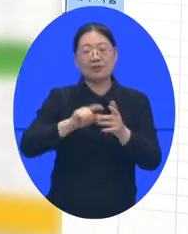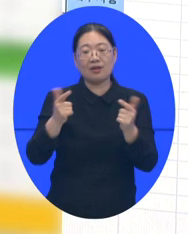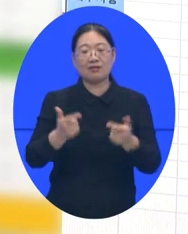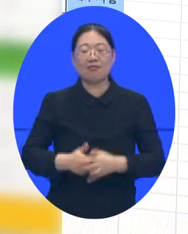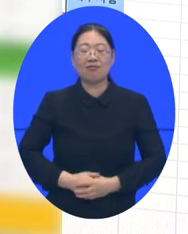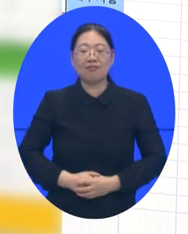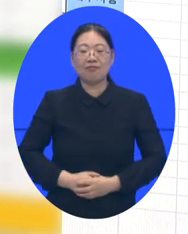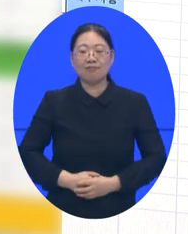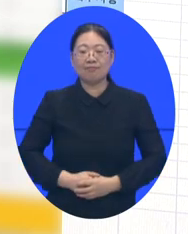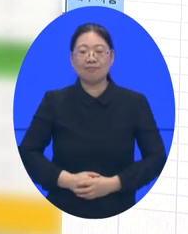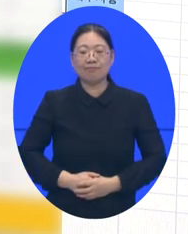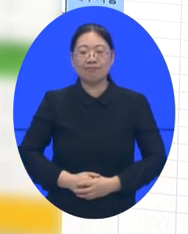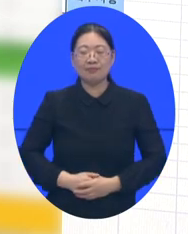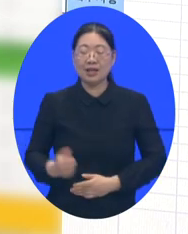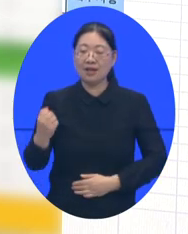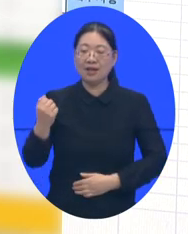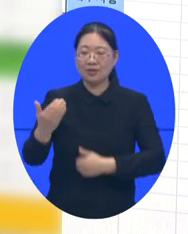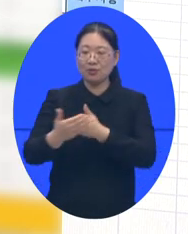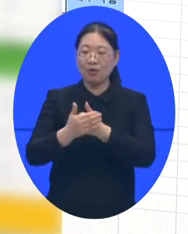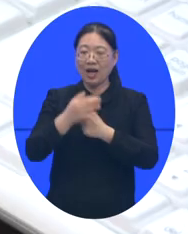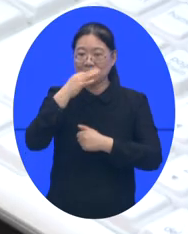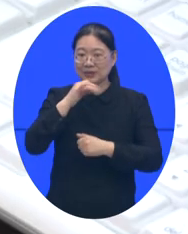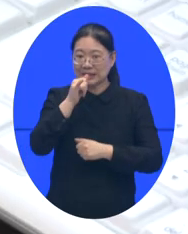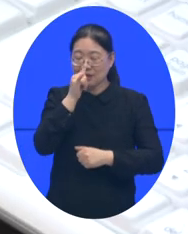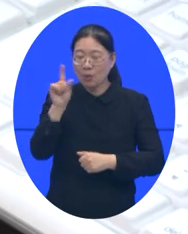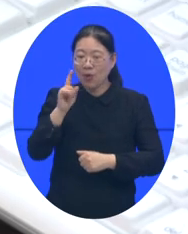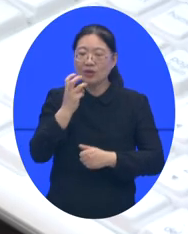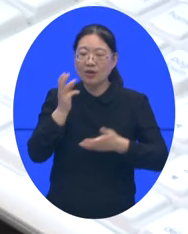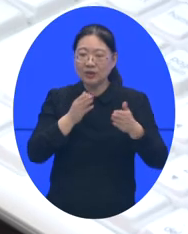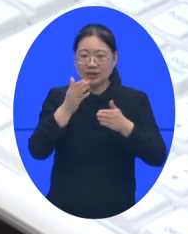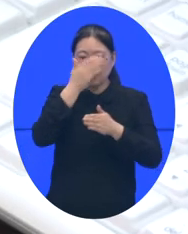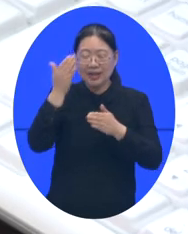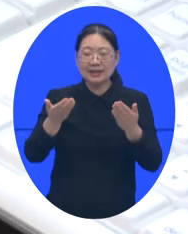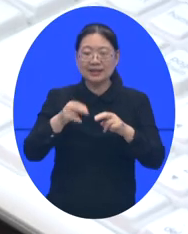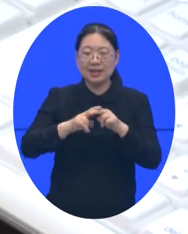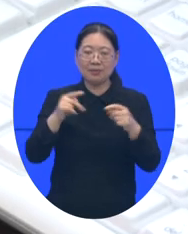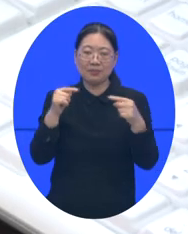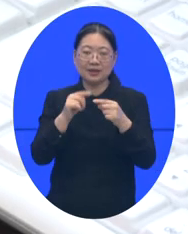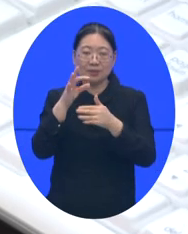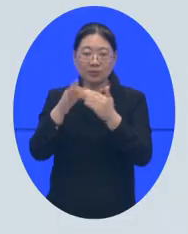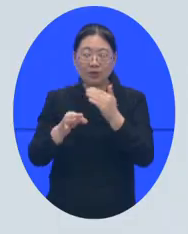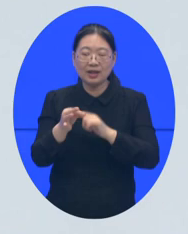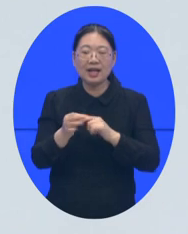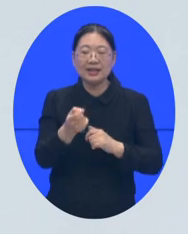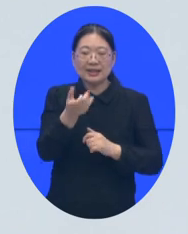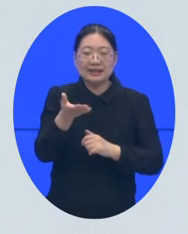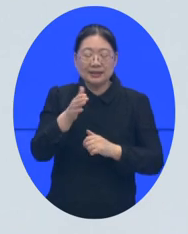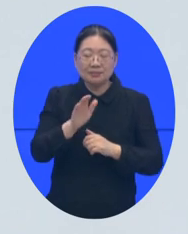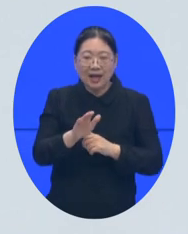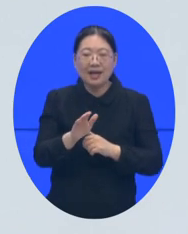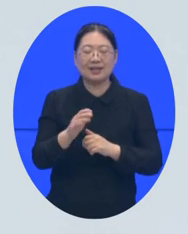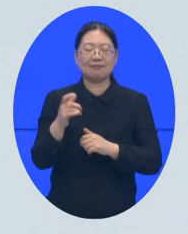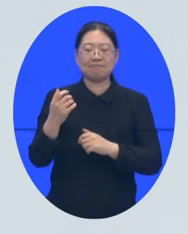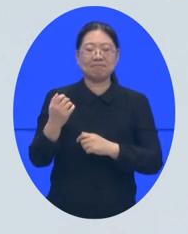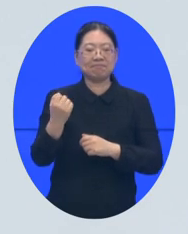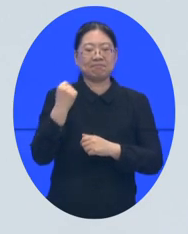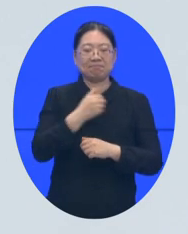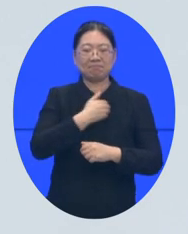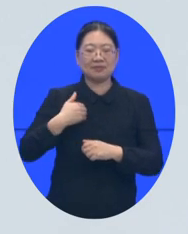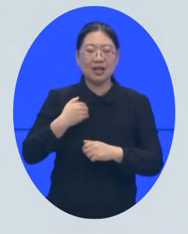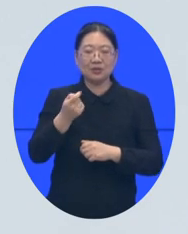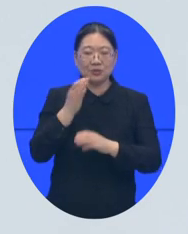않았습니다. 이때 힘이 되어준 건 경기청년 일자리 매치요. 작지만 탄탄한 중소기업을 알게 돼